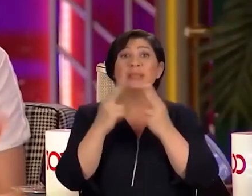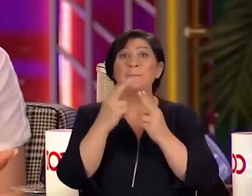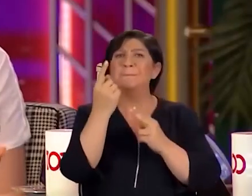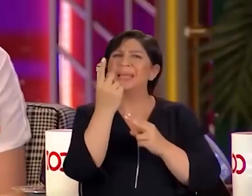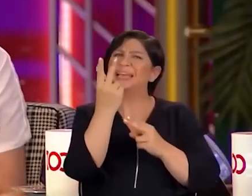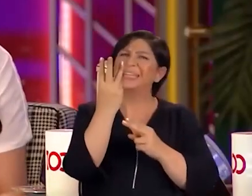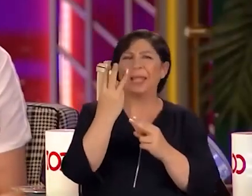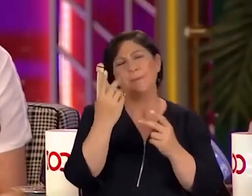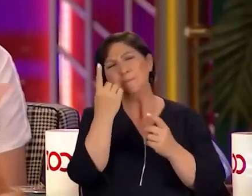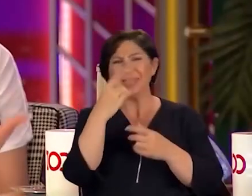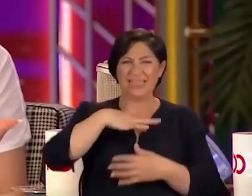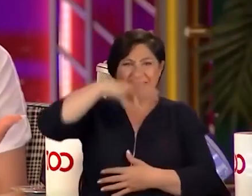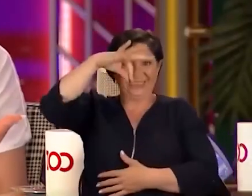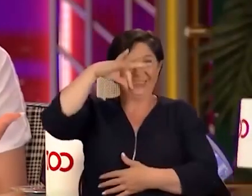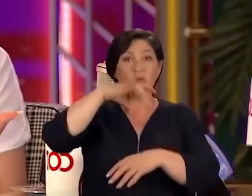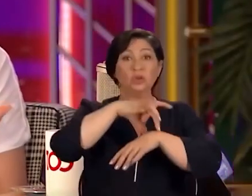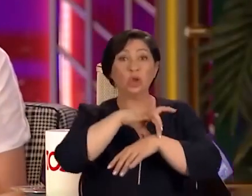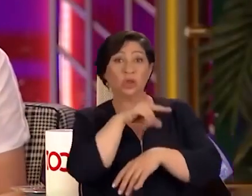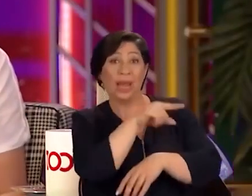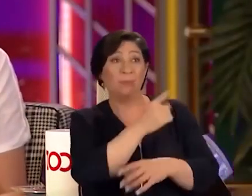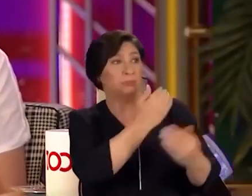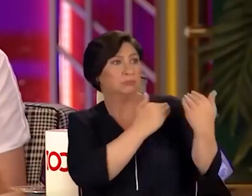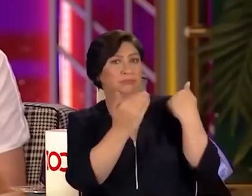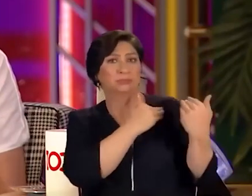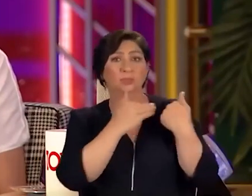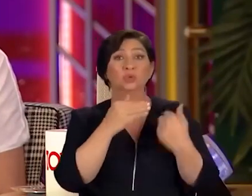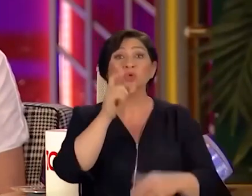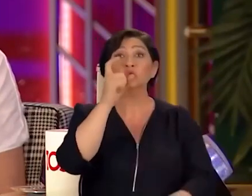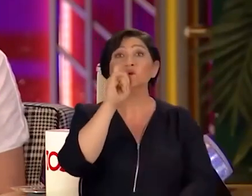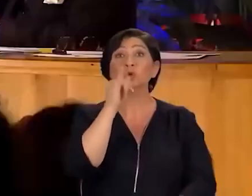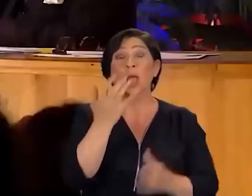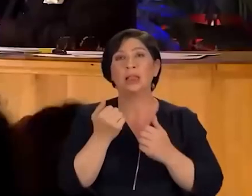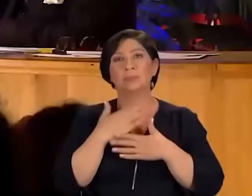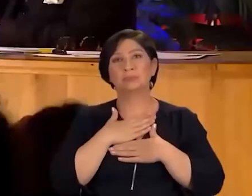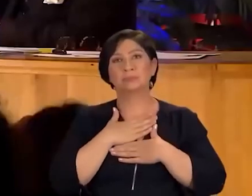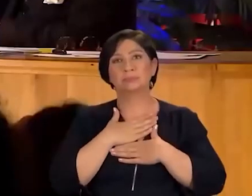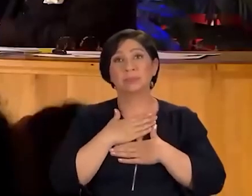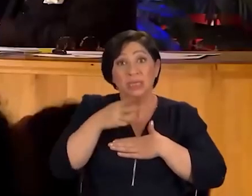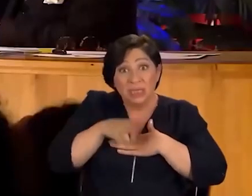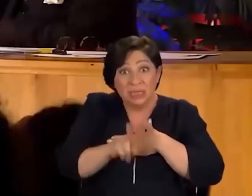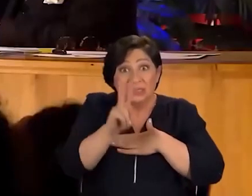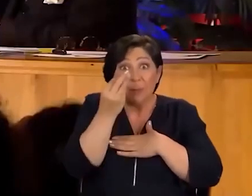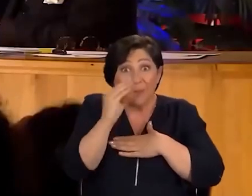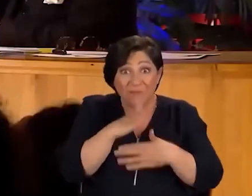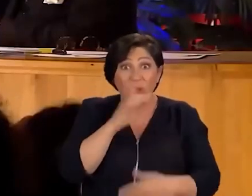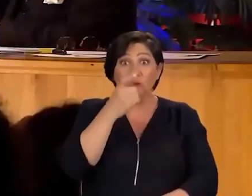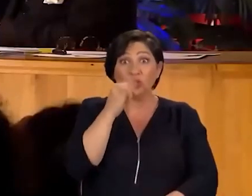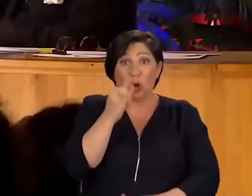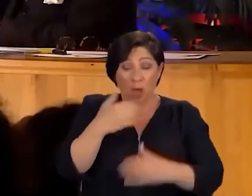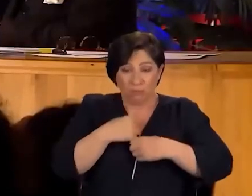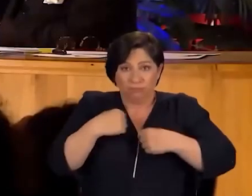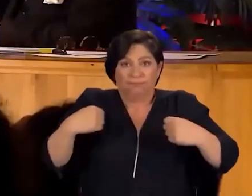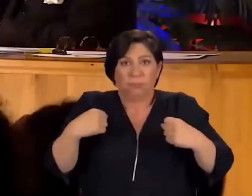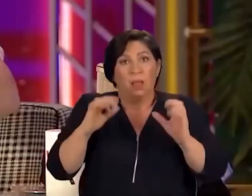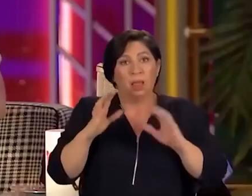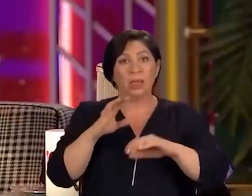birkaç taneden bir tanesi sayılabilirim. Çünkü doktorlarım öyle söylediler. Sadece 9 kilo aldım. İkiz bebeğe sadece 9 kilo aldım.